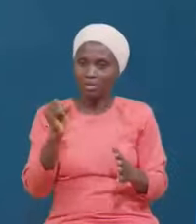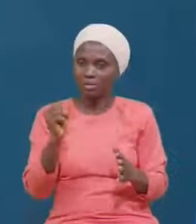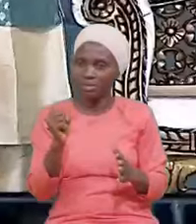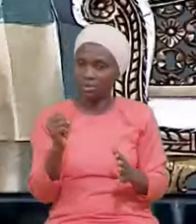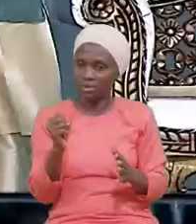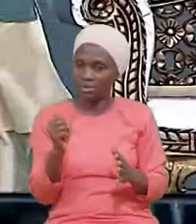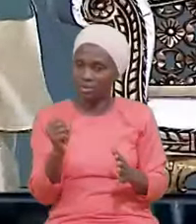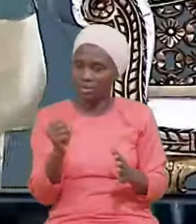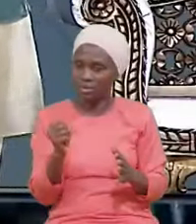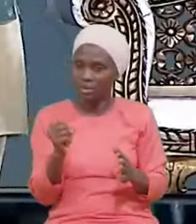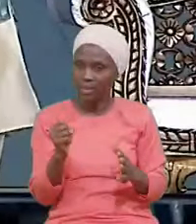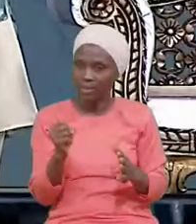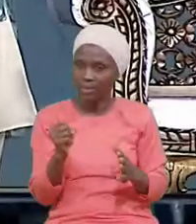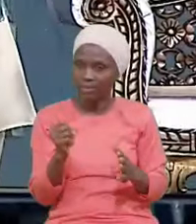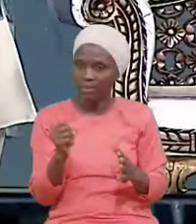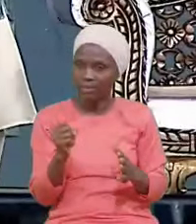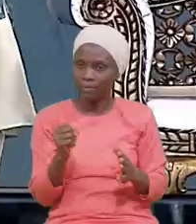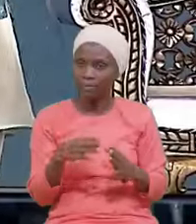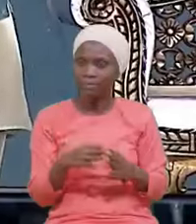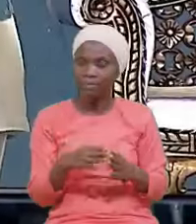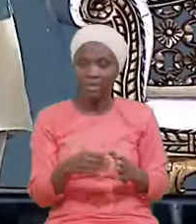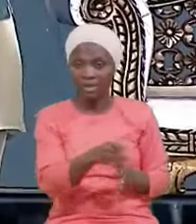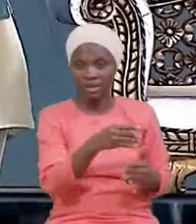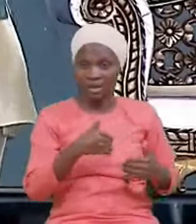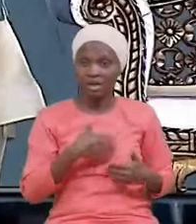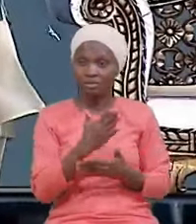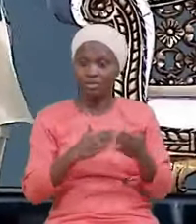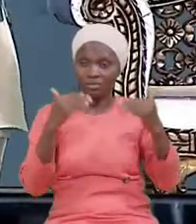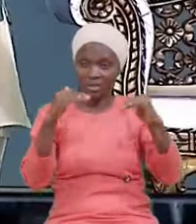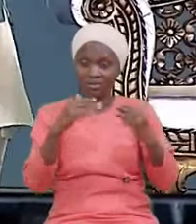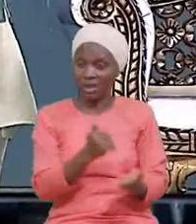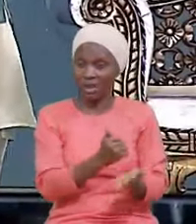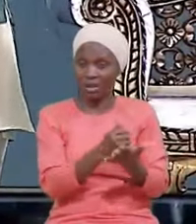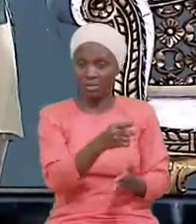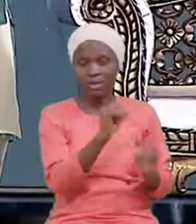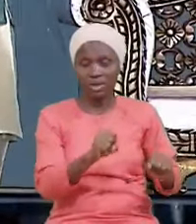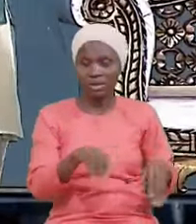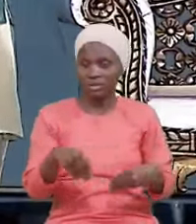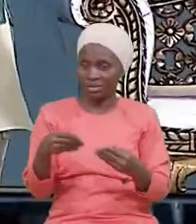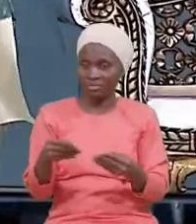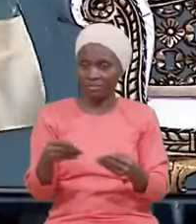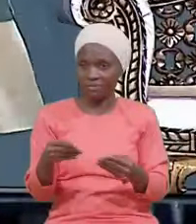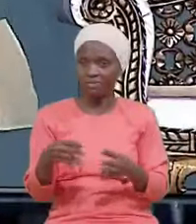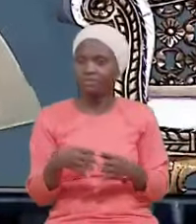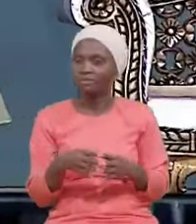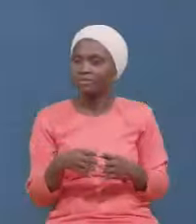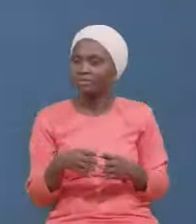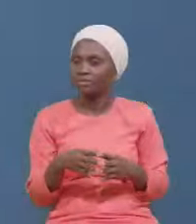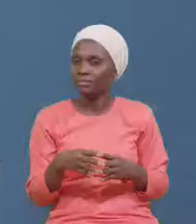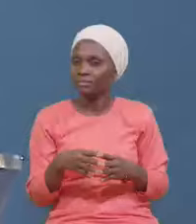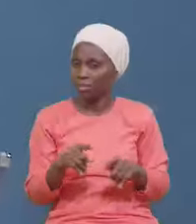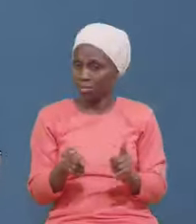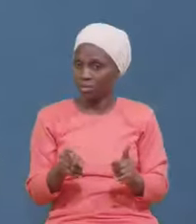పరమైన విడుదల ఇచ్చేవారు ఉంటారు. They have some limited help they can offer. వారు పరిమితమైన సహాయం చేయగలరు.